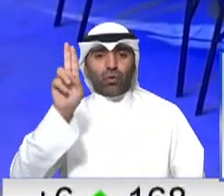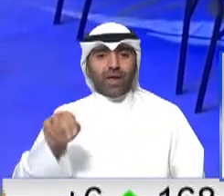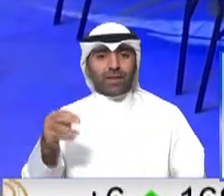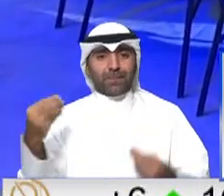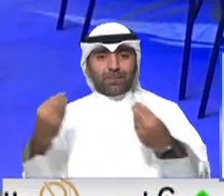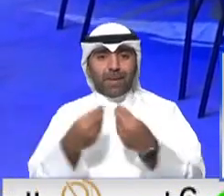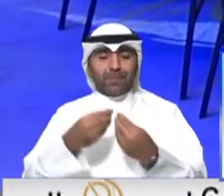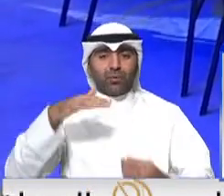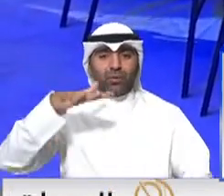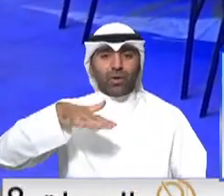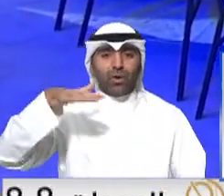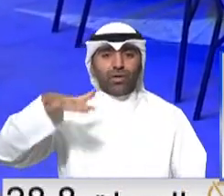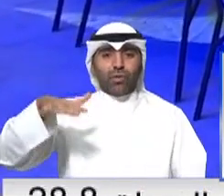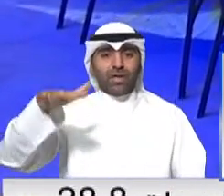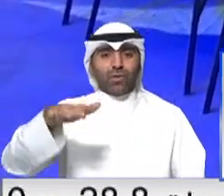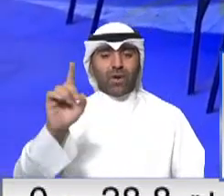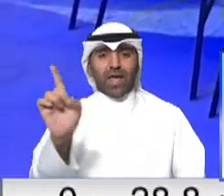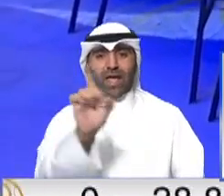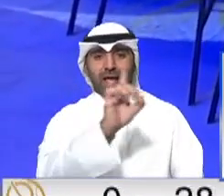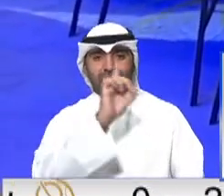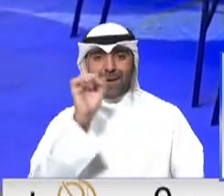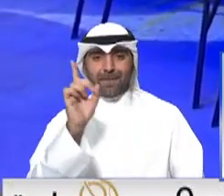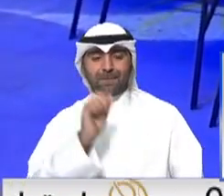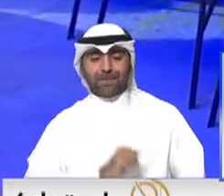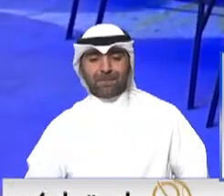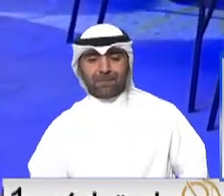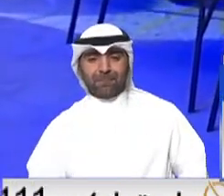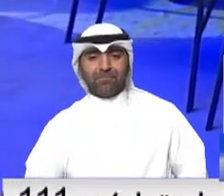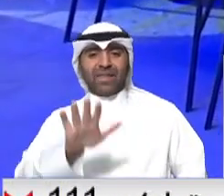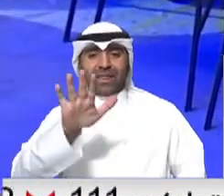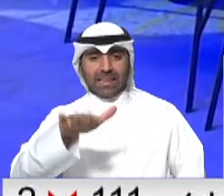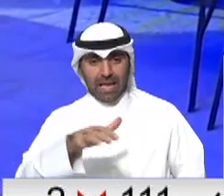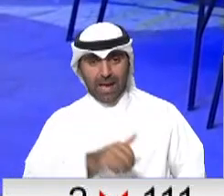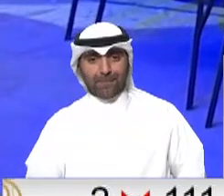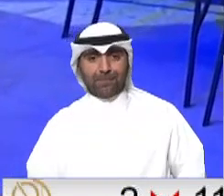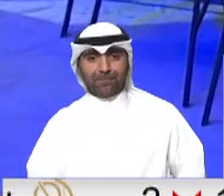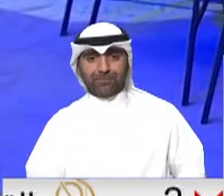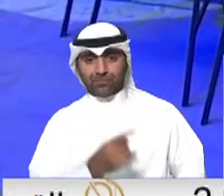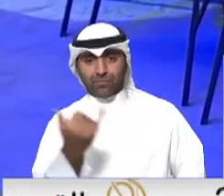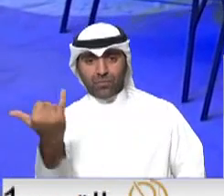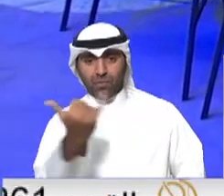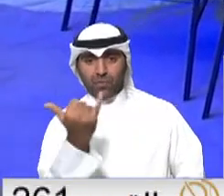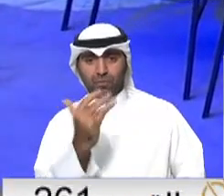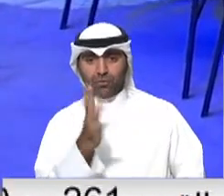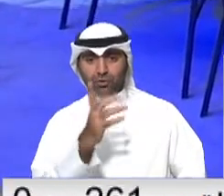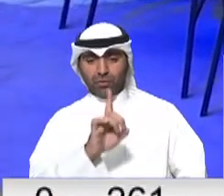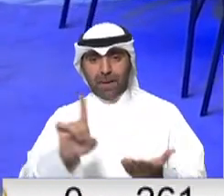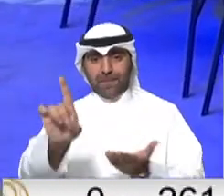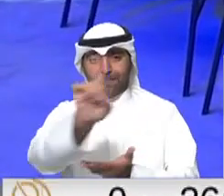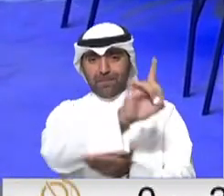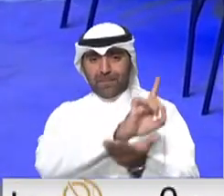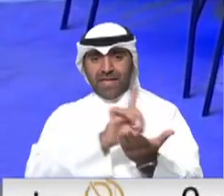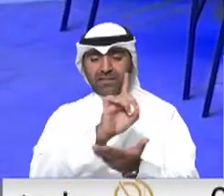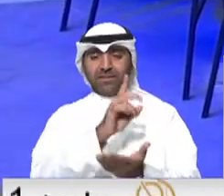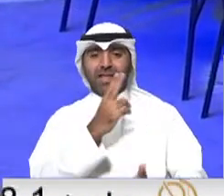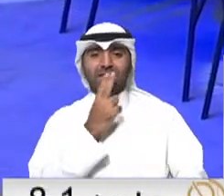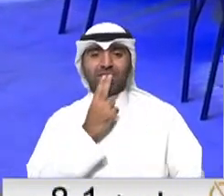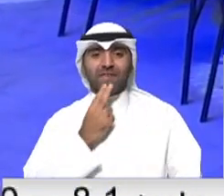يحظى بأهمية كبيرة على مستوى العالم، خصوصا لما للمنطقة هنا والمملكة العربية السعودية